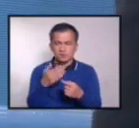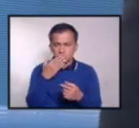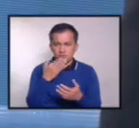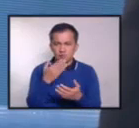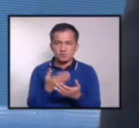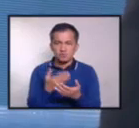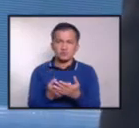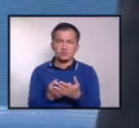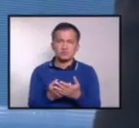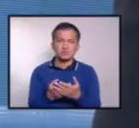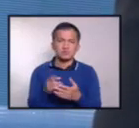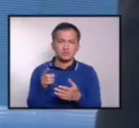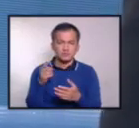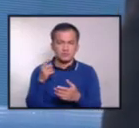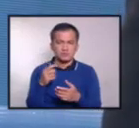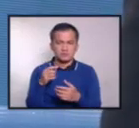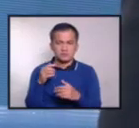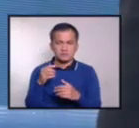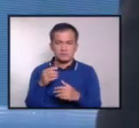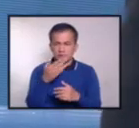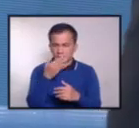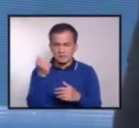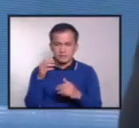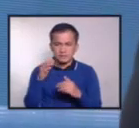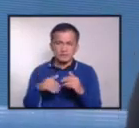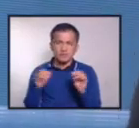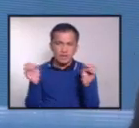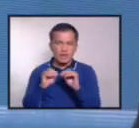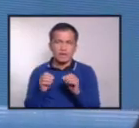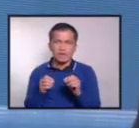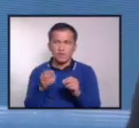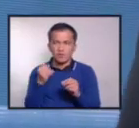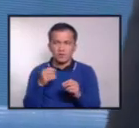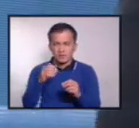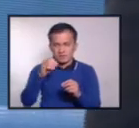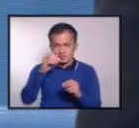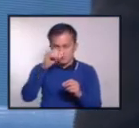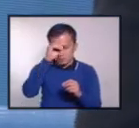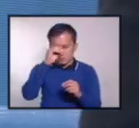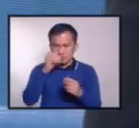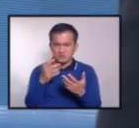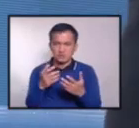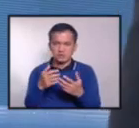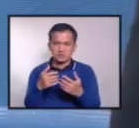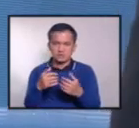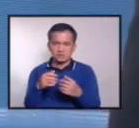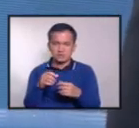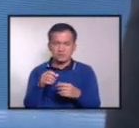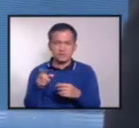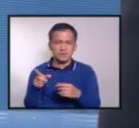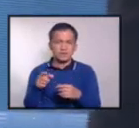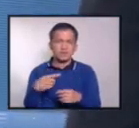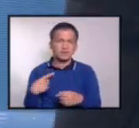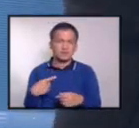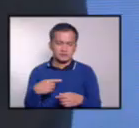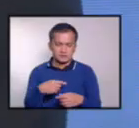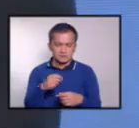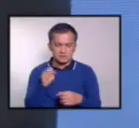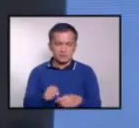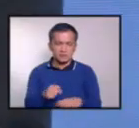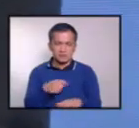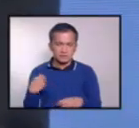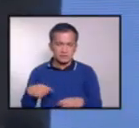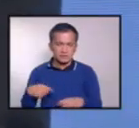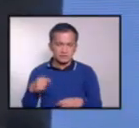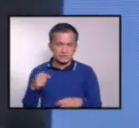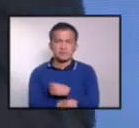ito kesa naman sa wala. Bakit kailangang zero-sum game ang South China Sea? Okay. Ang tingin